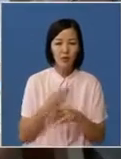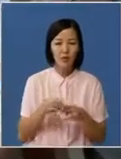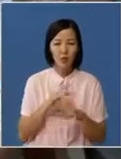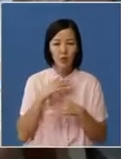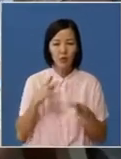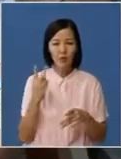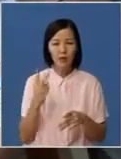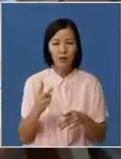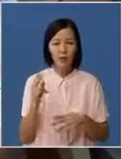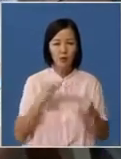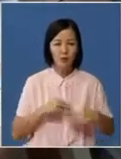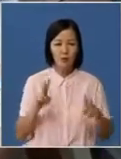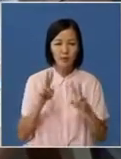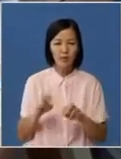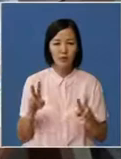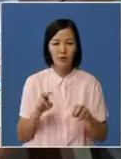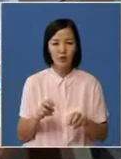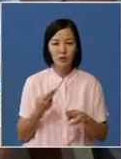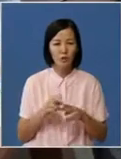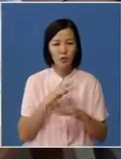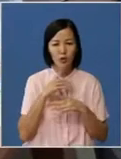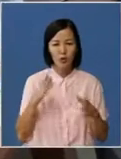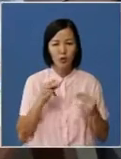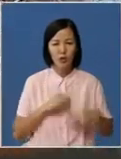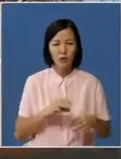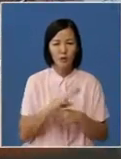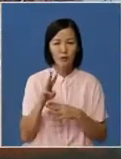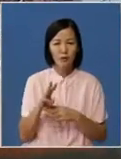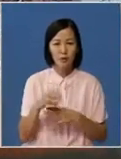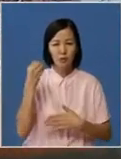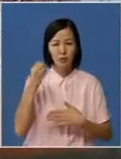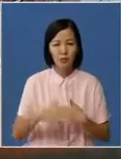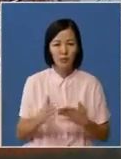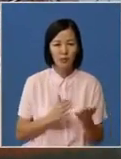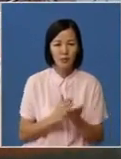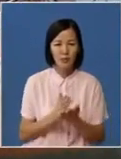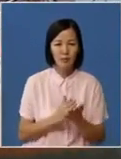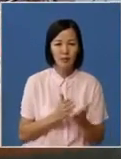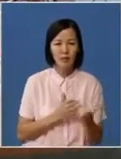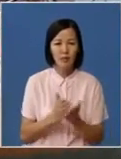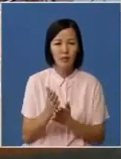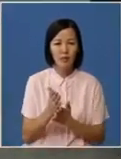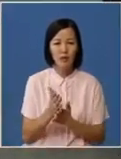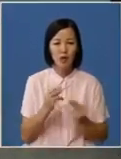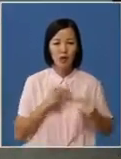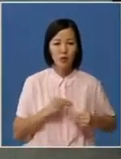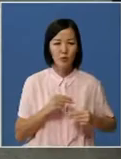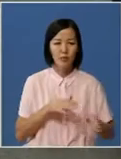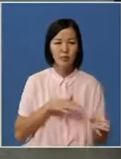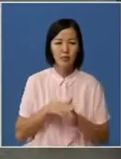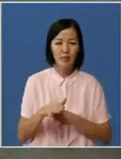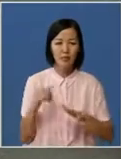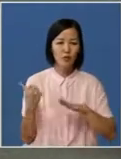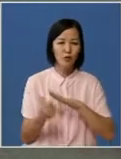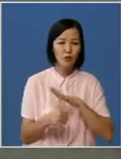ауданда екі қолға бір күрек іздеушілер қатары да көп. Жұмыспен қамту орталығының қызметкерлері осы бағытта қарқынды жұмыс істеп,